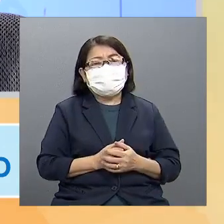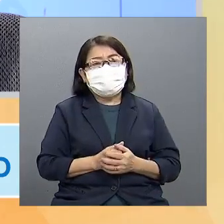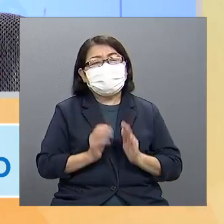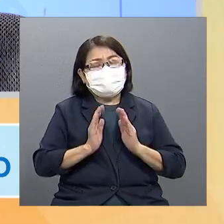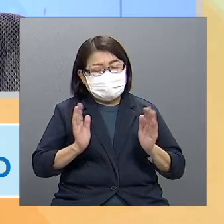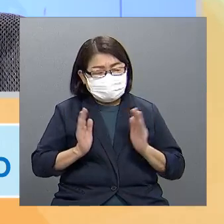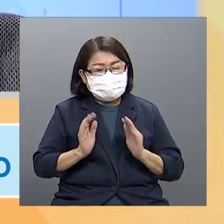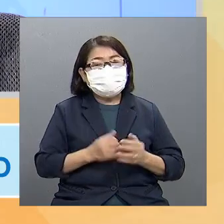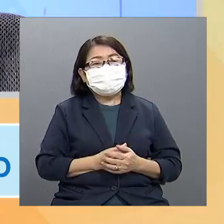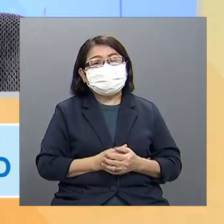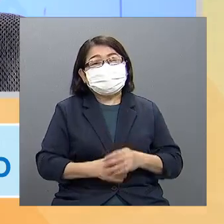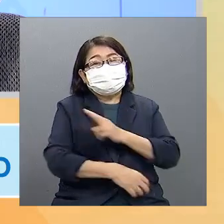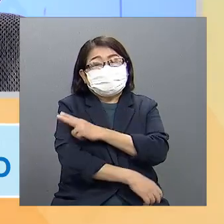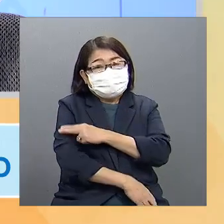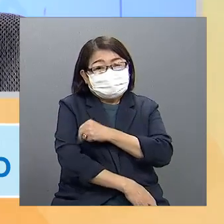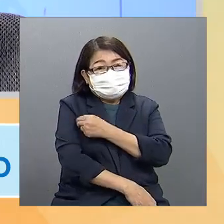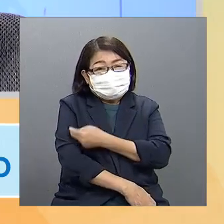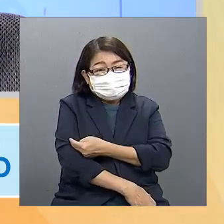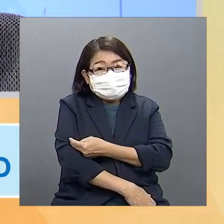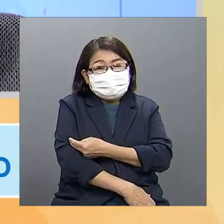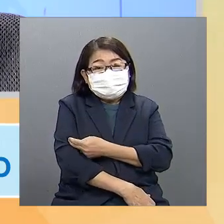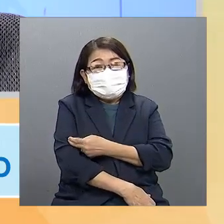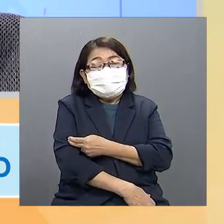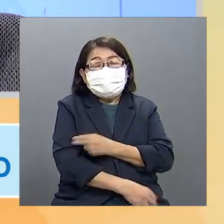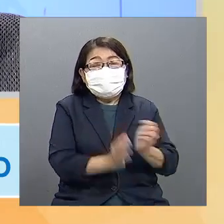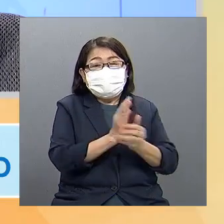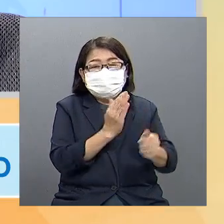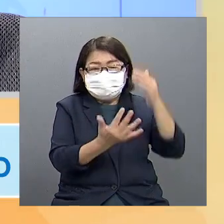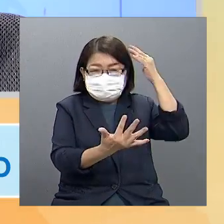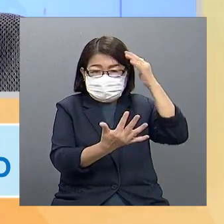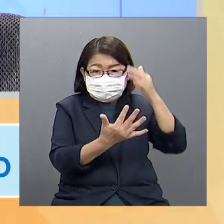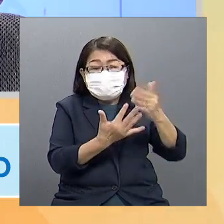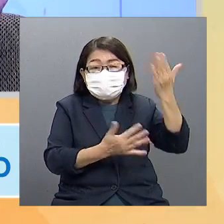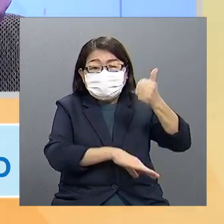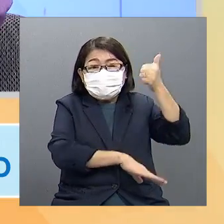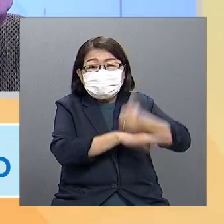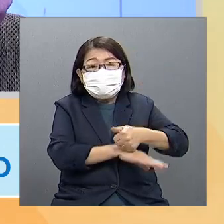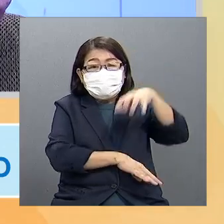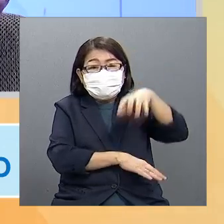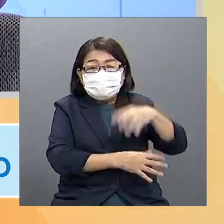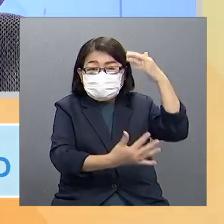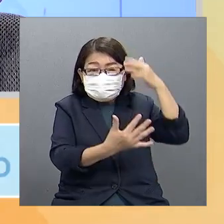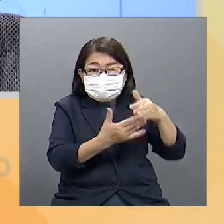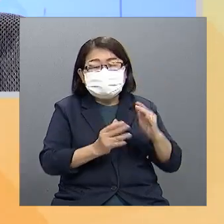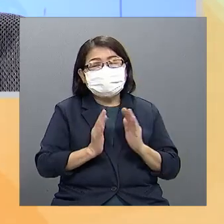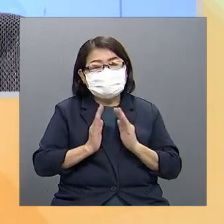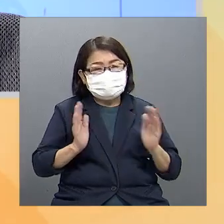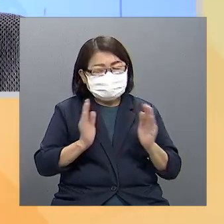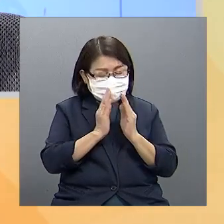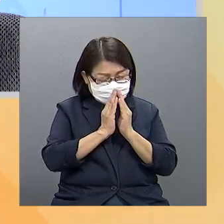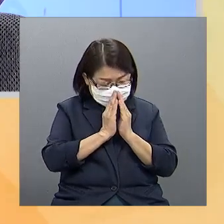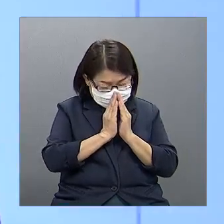แพทย์หญิงพันธุ์พิมลวิปุลากรจิตแพทย์และอดีตอธิบดีกรมสุขภาพจิตขอบคุณค่ะคุณหมอ ขอบคุณค่ะขอบคุณทุกท่านมากนะ